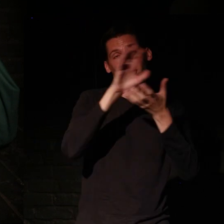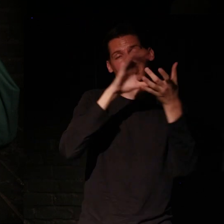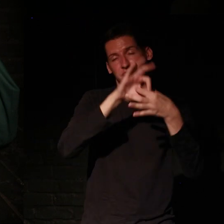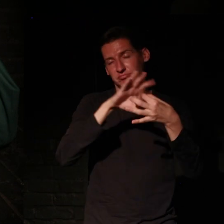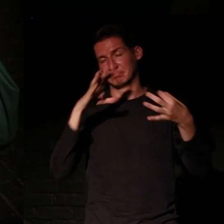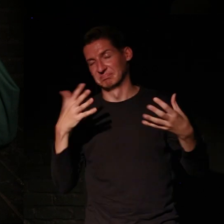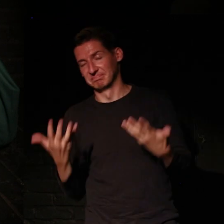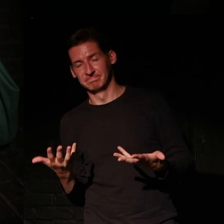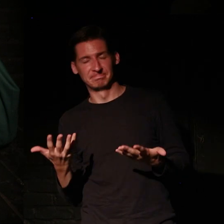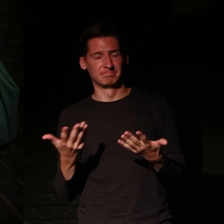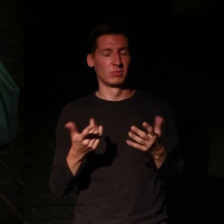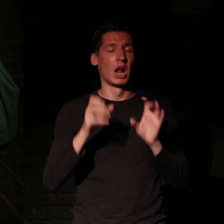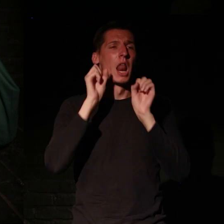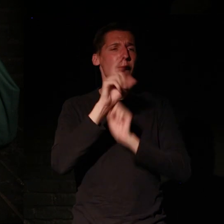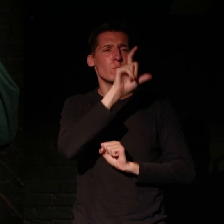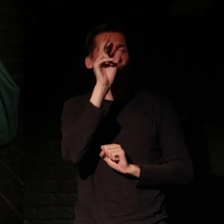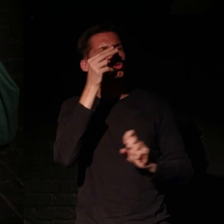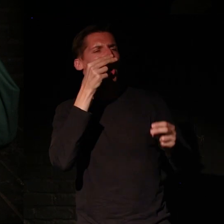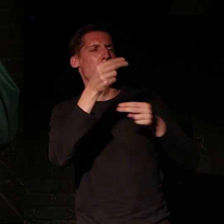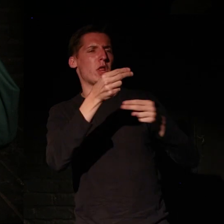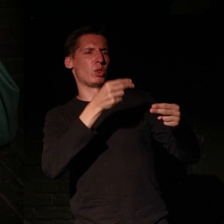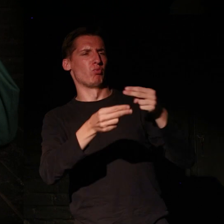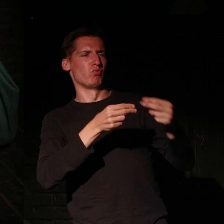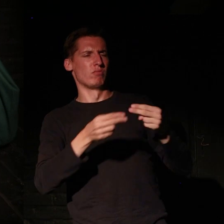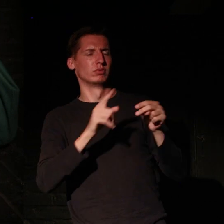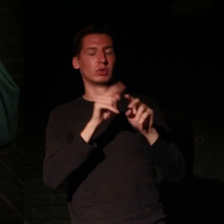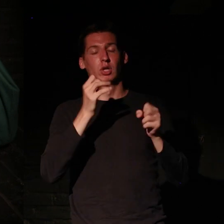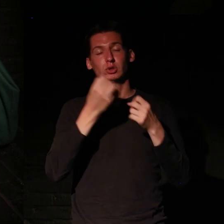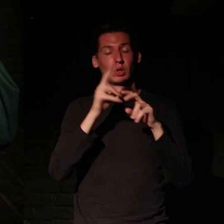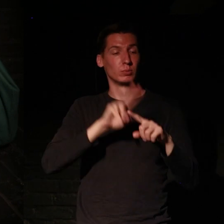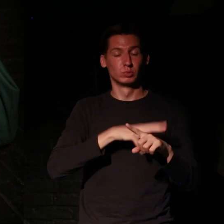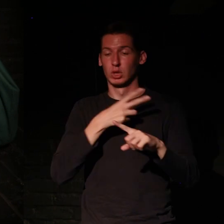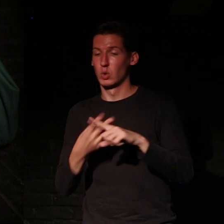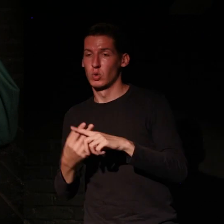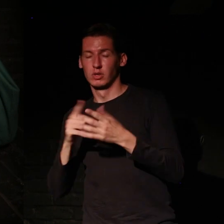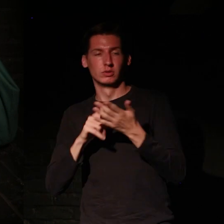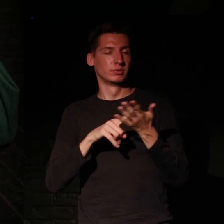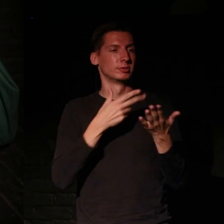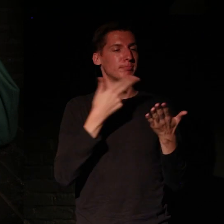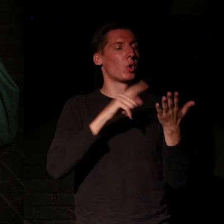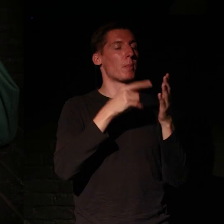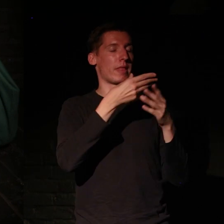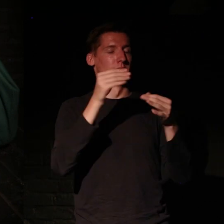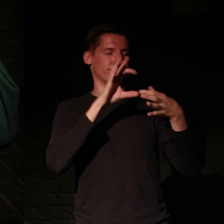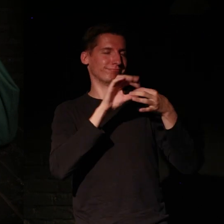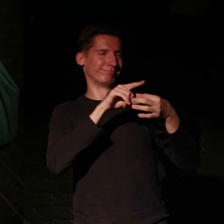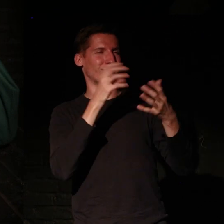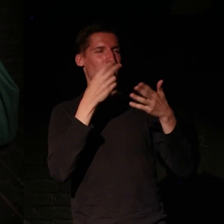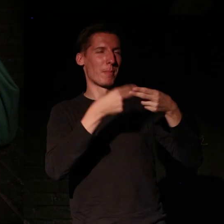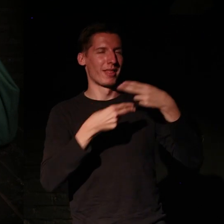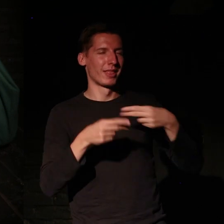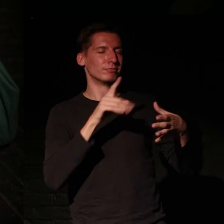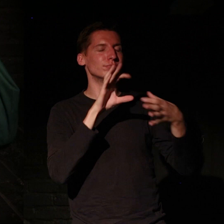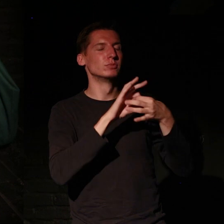właśnie też komentarze, bo to jest taki przekład z dosyć obszernym komentarzem,